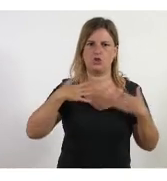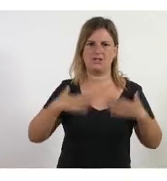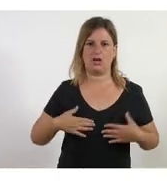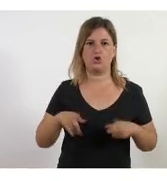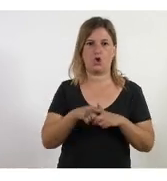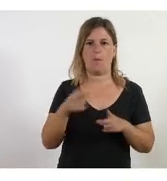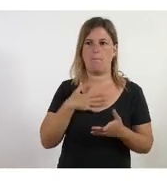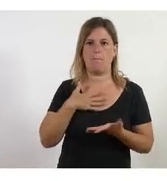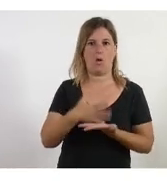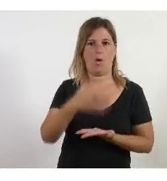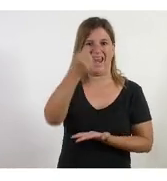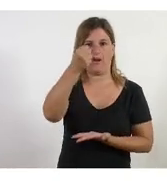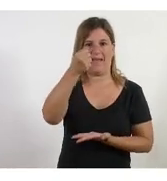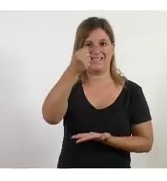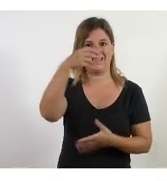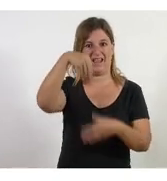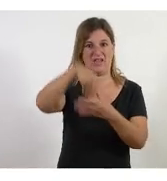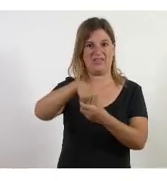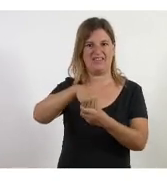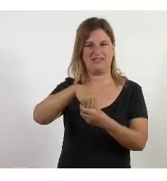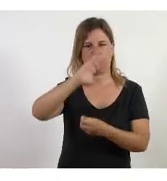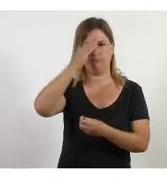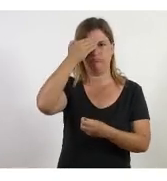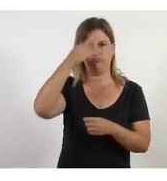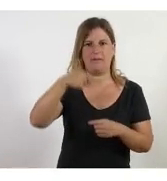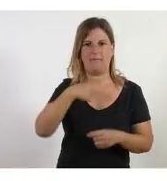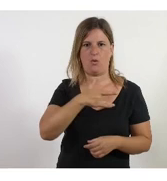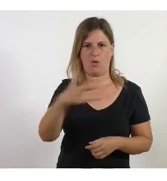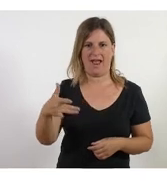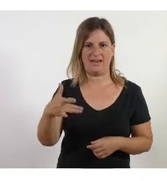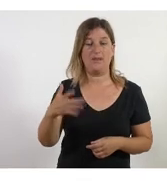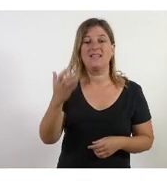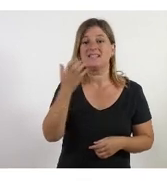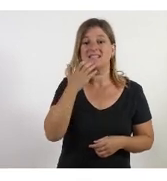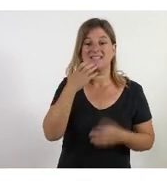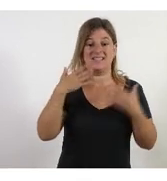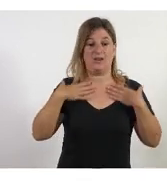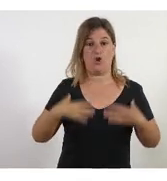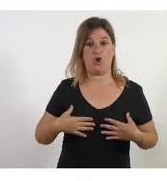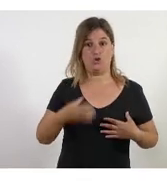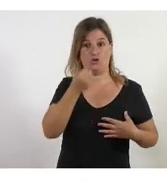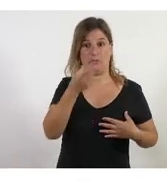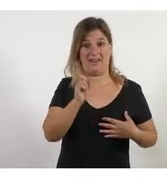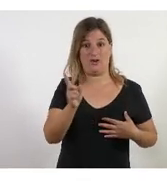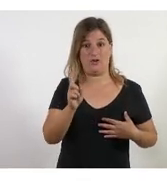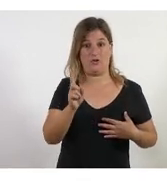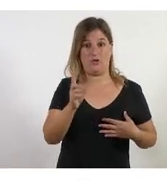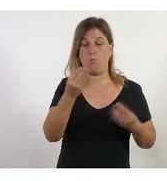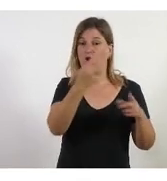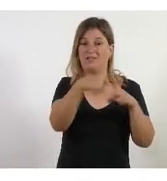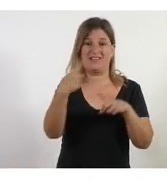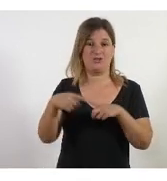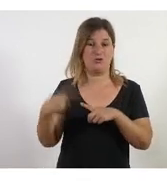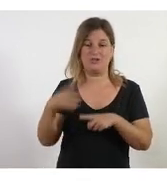nostre envàs. I a dintre hi ha una cosa molt important, que és la nostra ànima. I si no tenim un bon envàs, no podem fer moltes